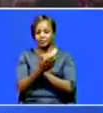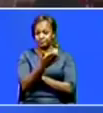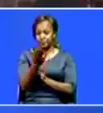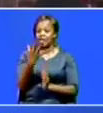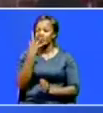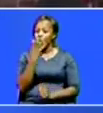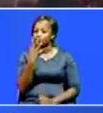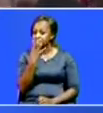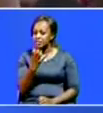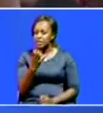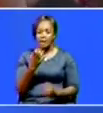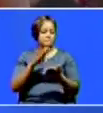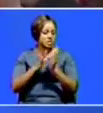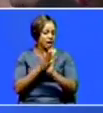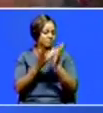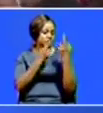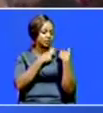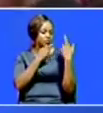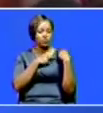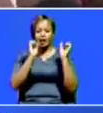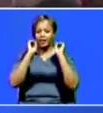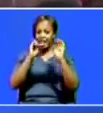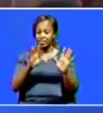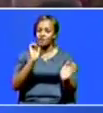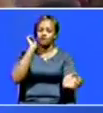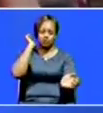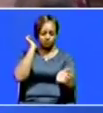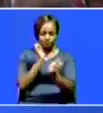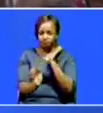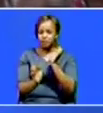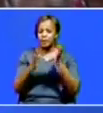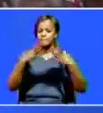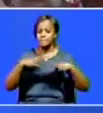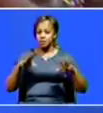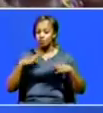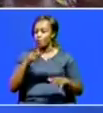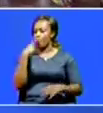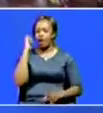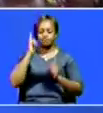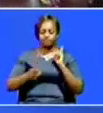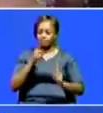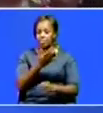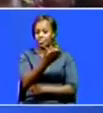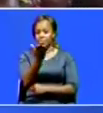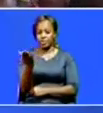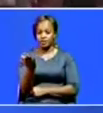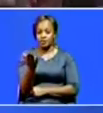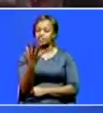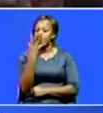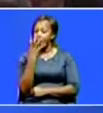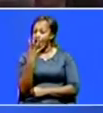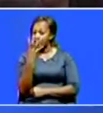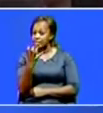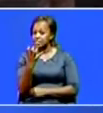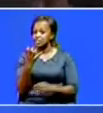be held responsible for disciplining errant people wale wanakuwa nakimbia kimbia huko. The Orange